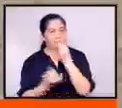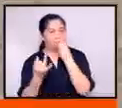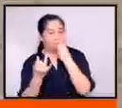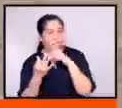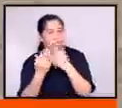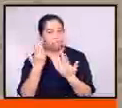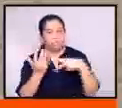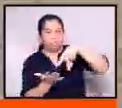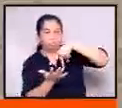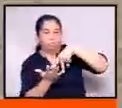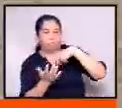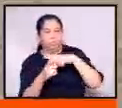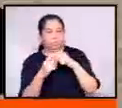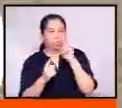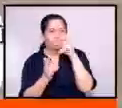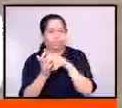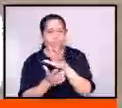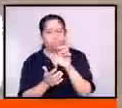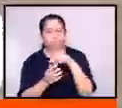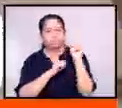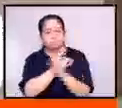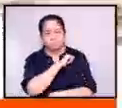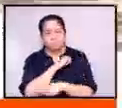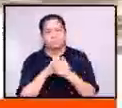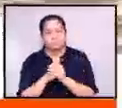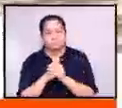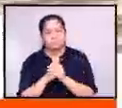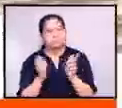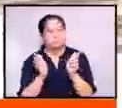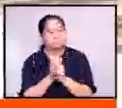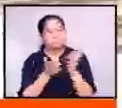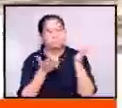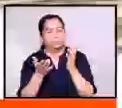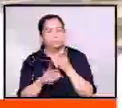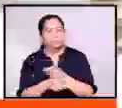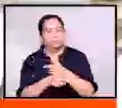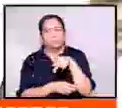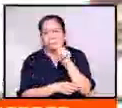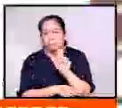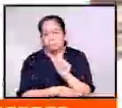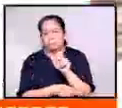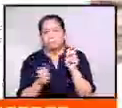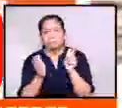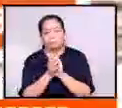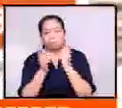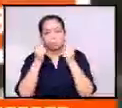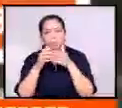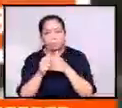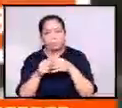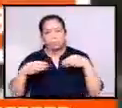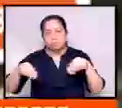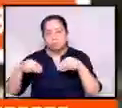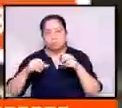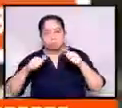at magpa-fire dancing, nasa 2,500 ang babayaran. Bawal ding magdala ng alagang hayop. Pati illegal tour guides, vendors